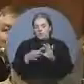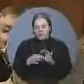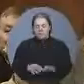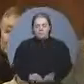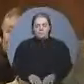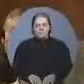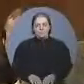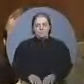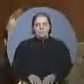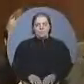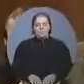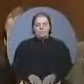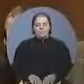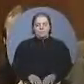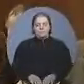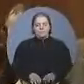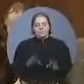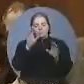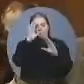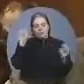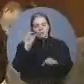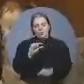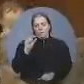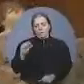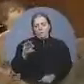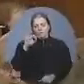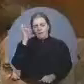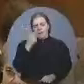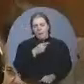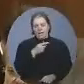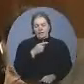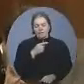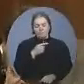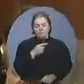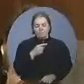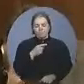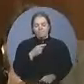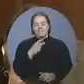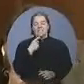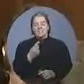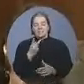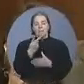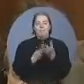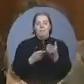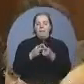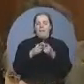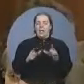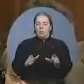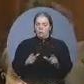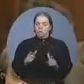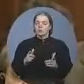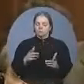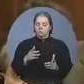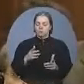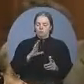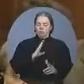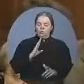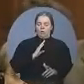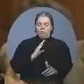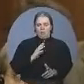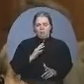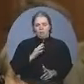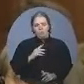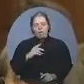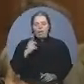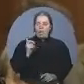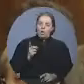Rivière-du-Nord. Monsieur le Président, le gouvernement fédéral qui entretient le mythe du bilinguisme institutionnel est mal placé pour faire la